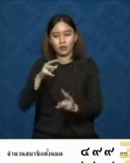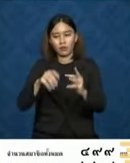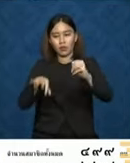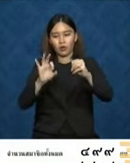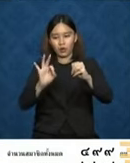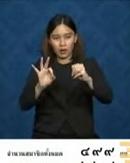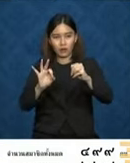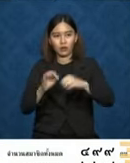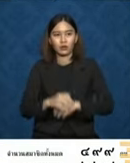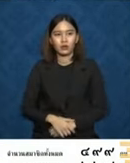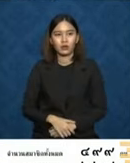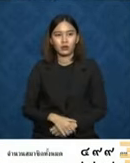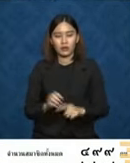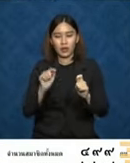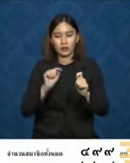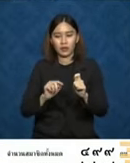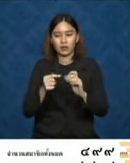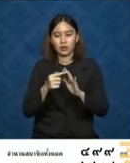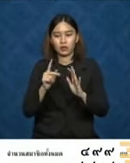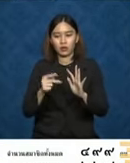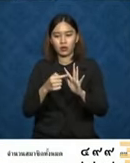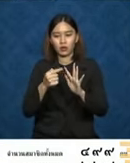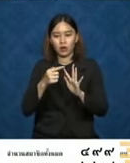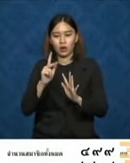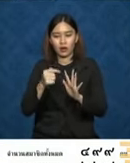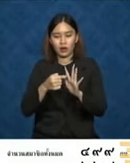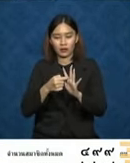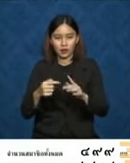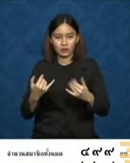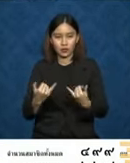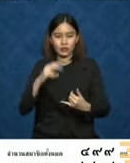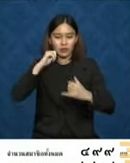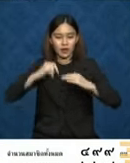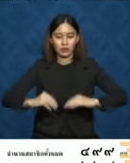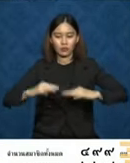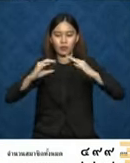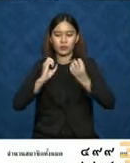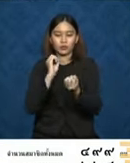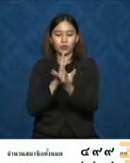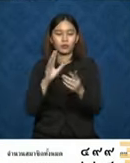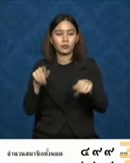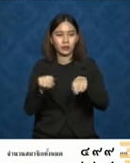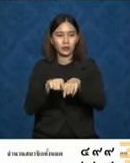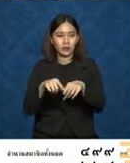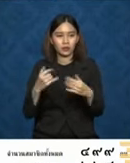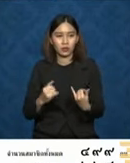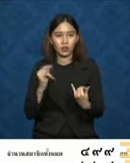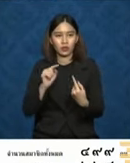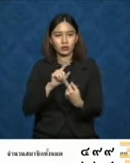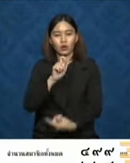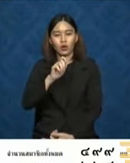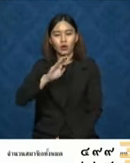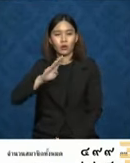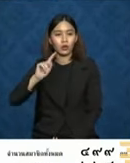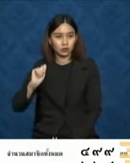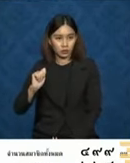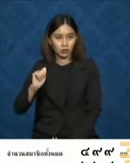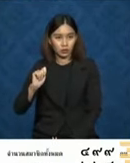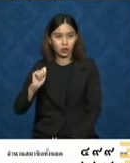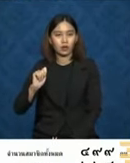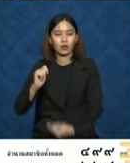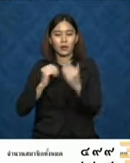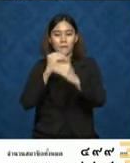ตำบลใหม่พัฒนาอำเภอเกาะคาได้รับความเสียหายจากน้ำท่วมเช่นเดียวกันค่ะตอนนี้ทางอบตใหม่